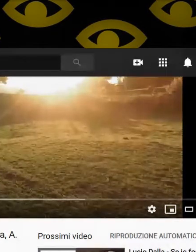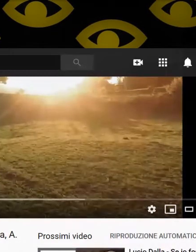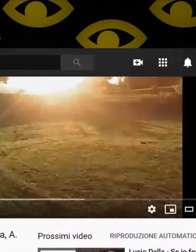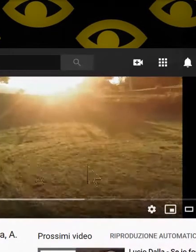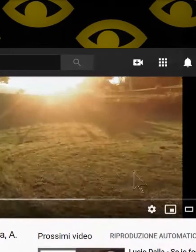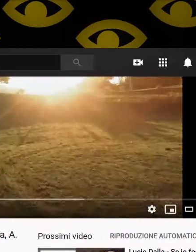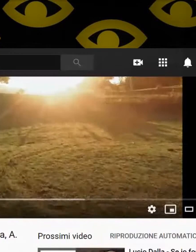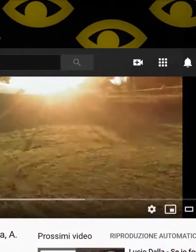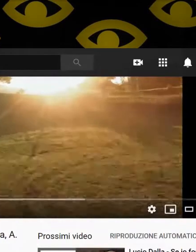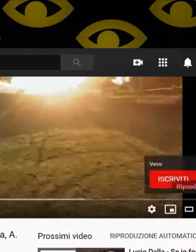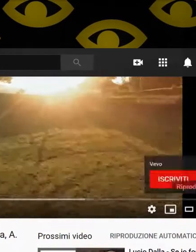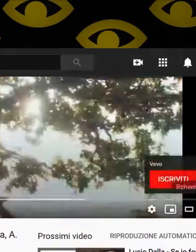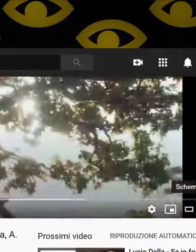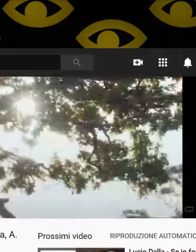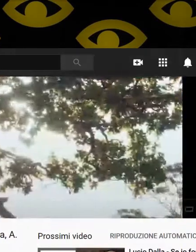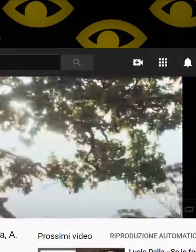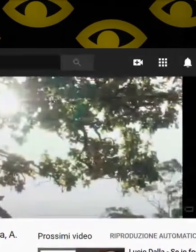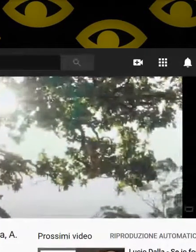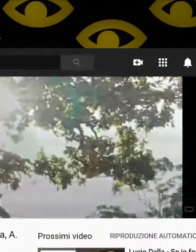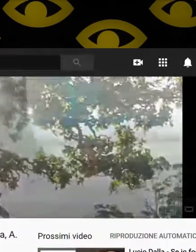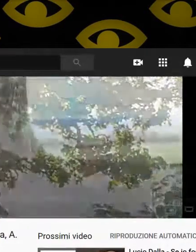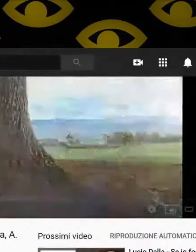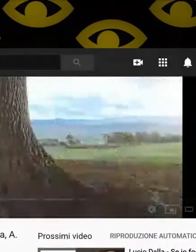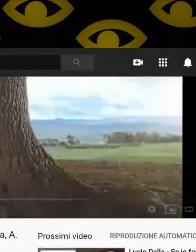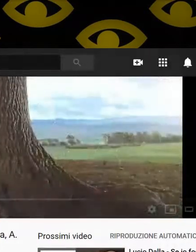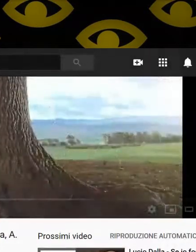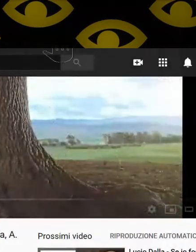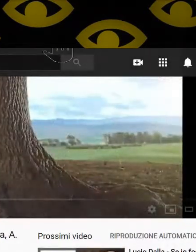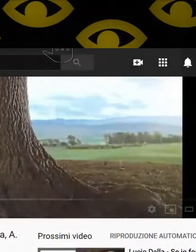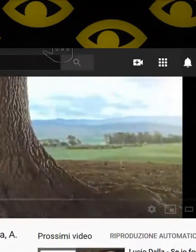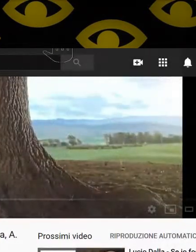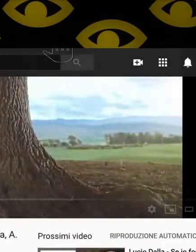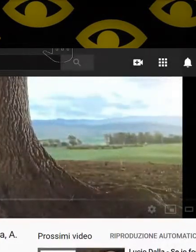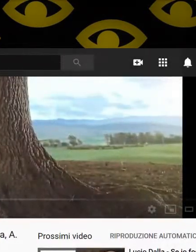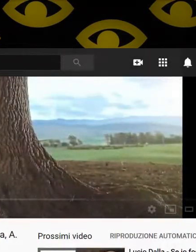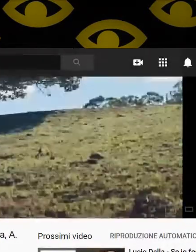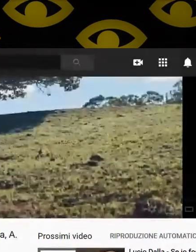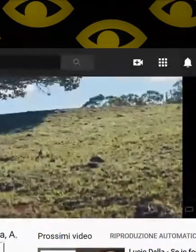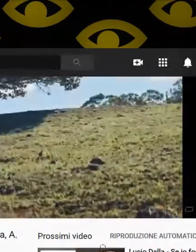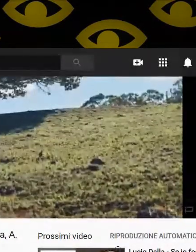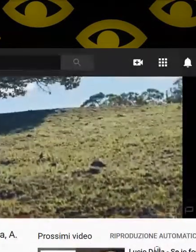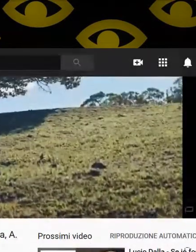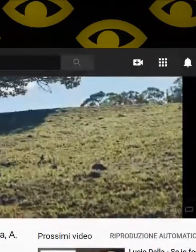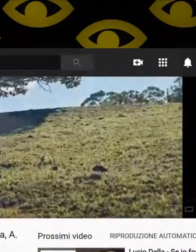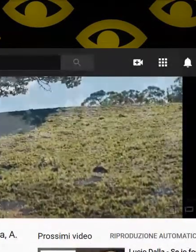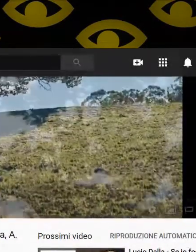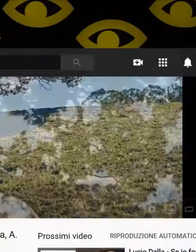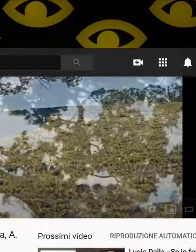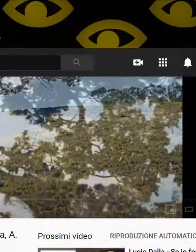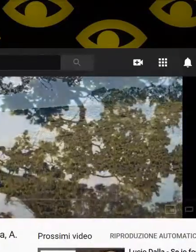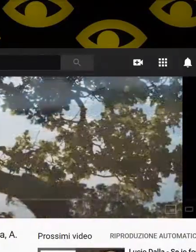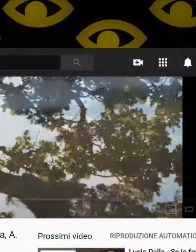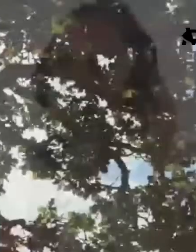Music moves undisturbed to remind us who we are and where we come from.